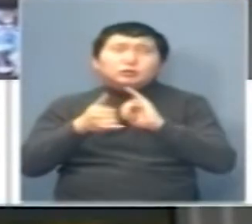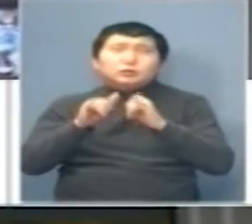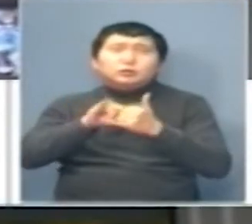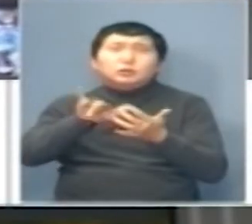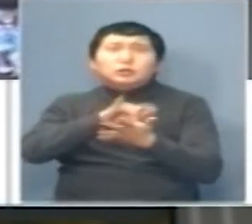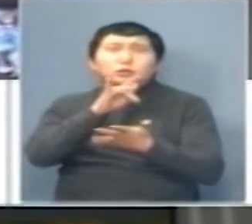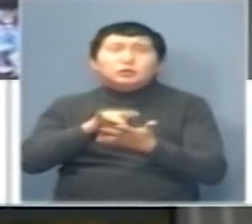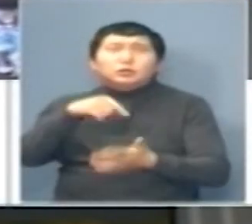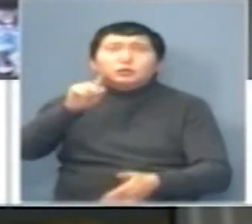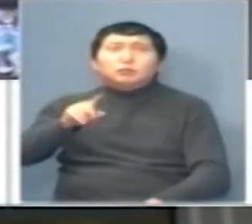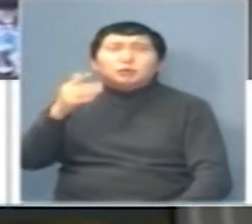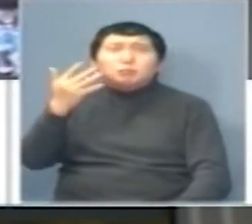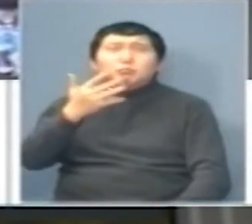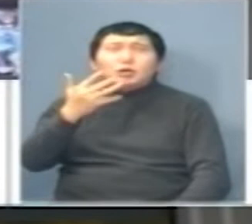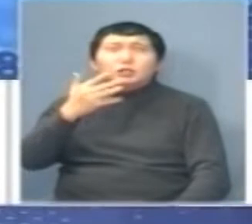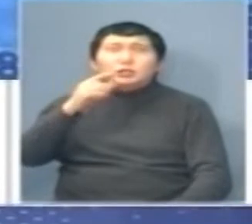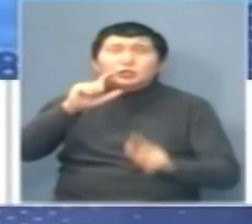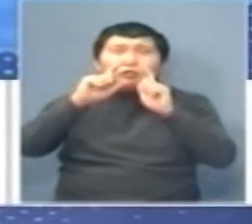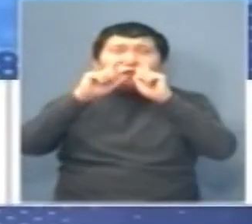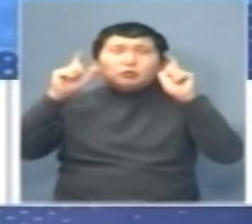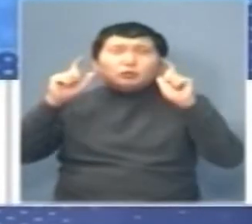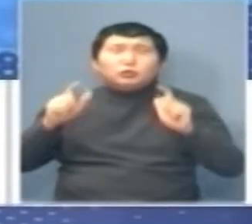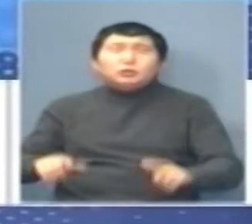орта мектебінің оқушысы Ибрагим Куриков.